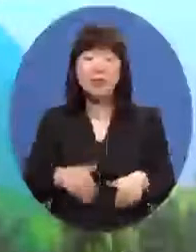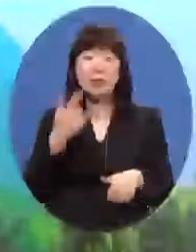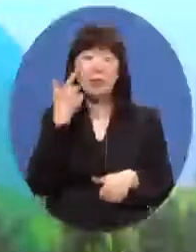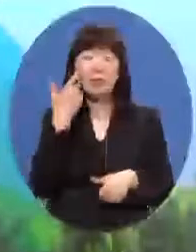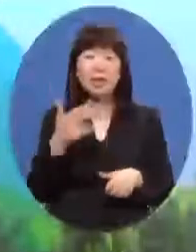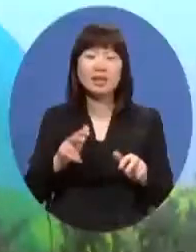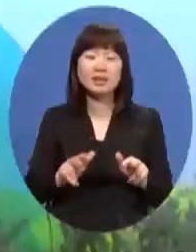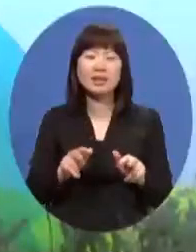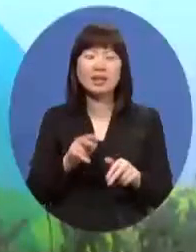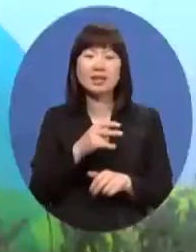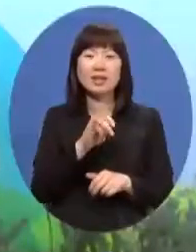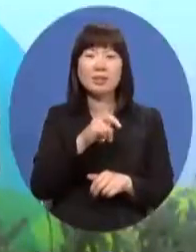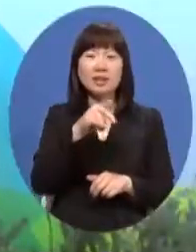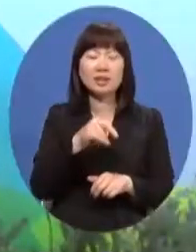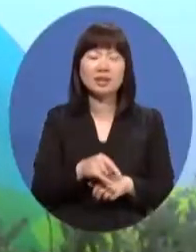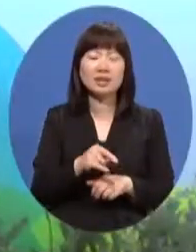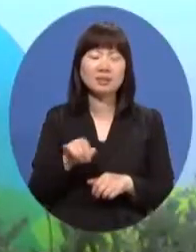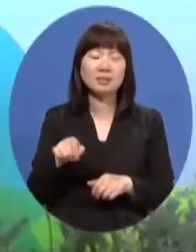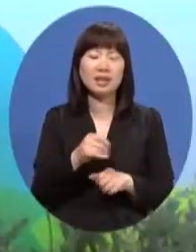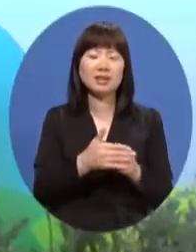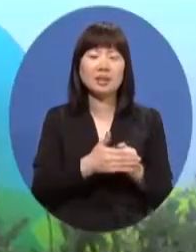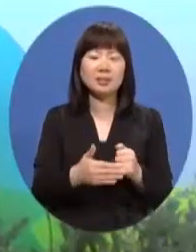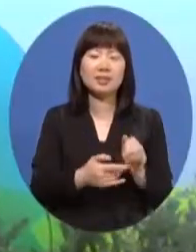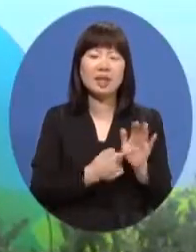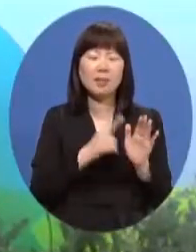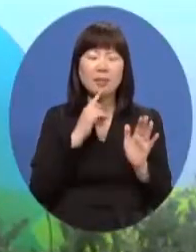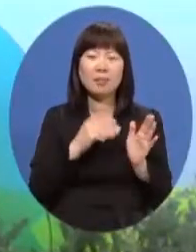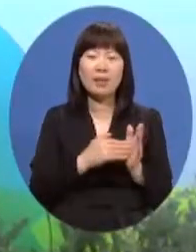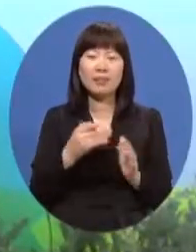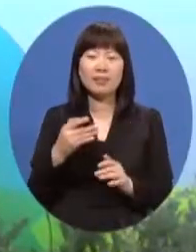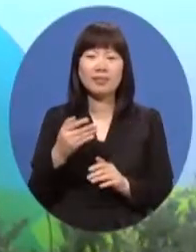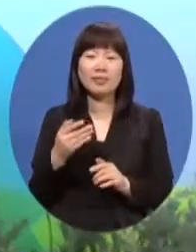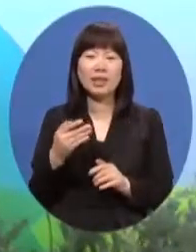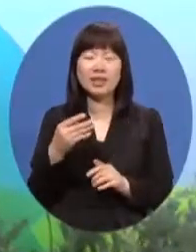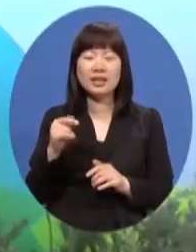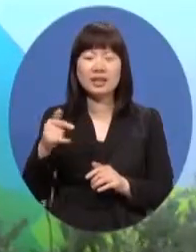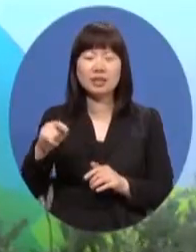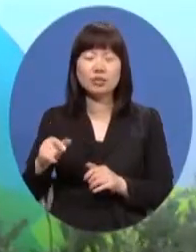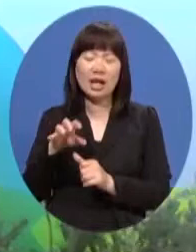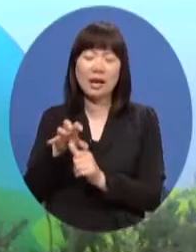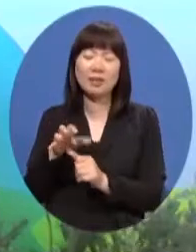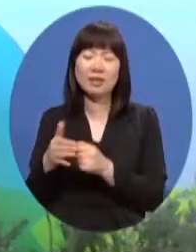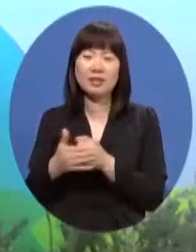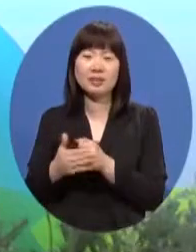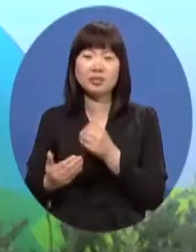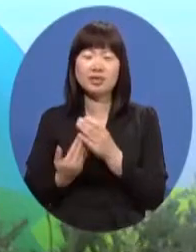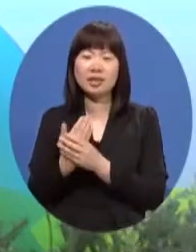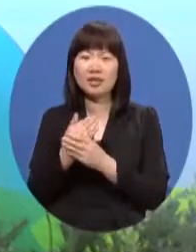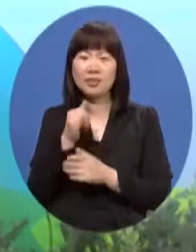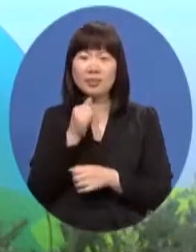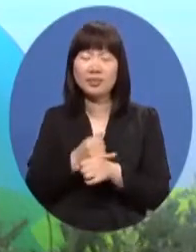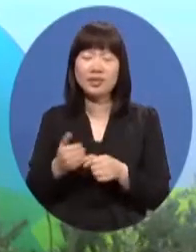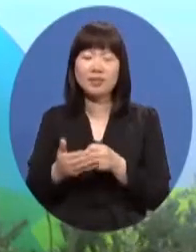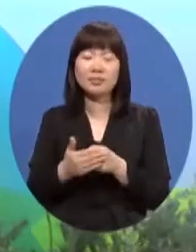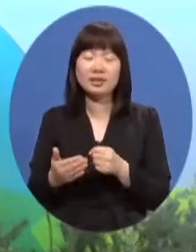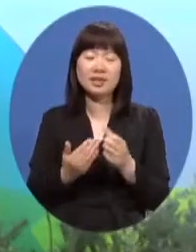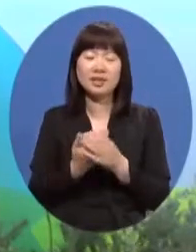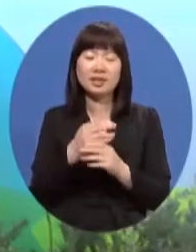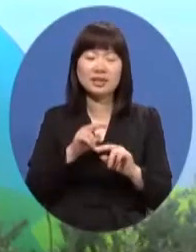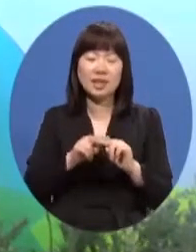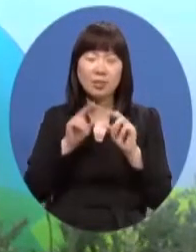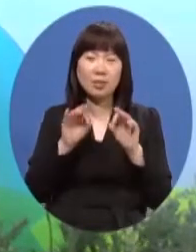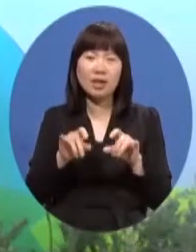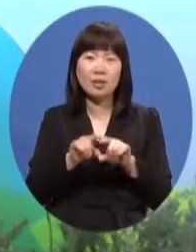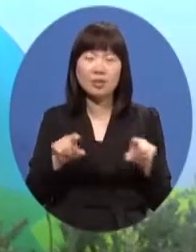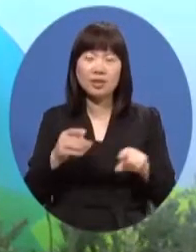사막에는 이제 사막의 바이러스에 의해서 생기고요. 네. 티누는 압력에 의해서 생기는 거거든요. 그래서 이제 나는 위치를 보면